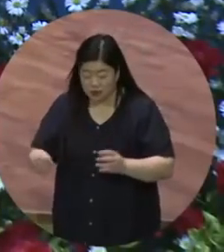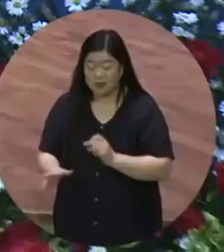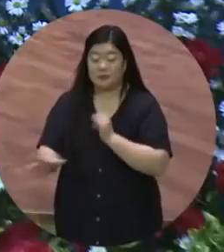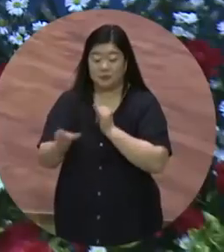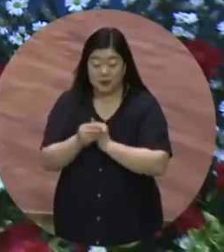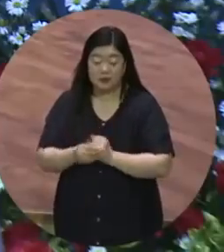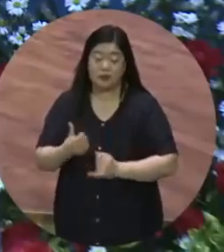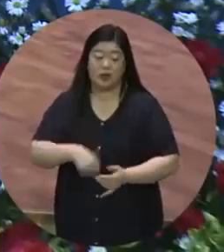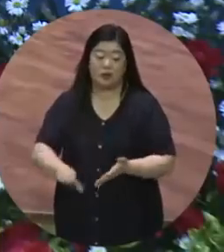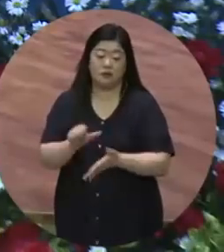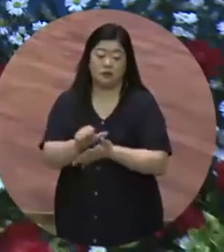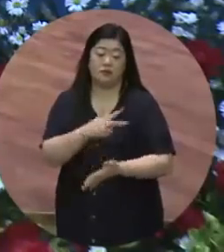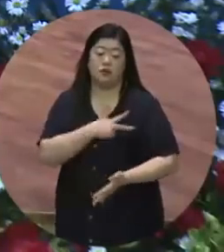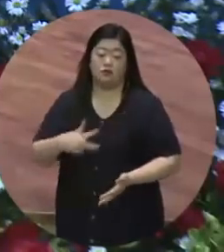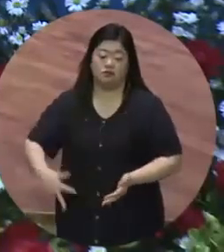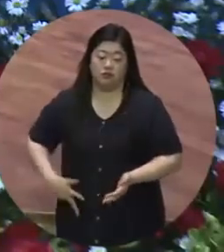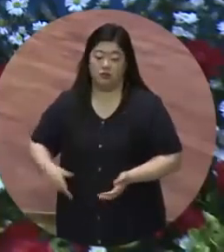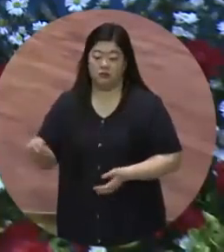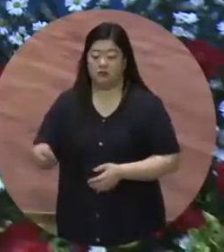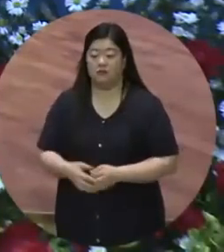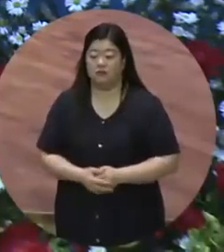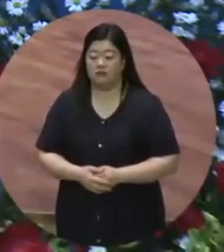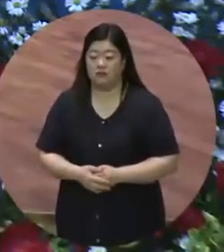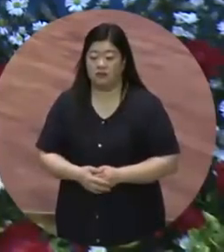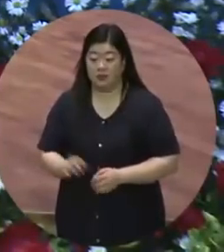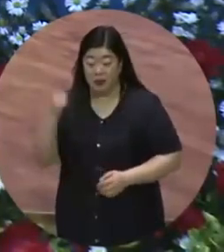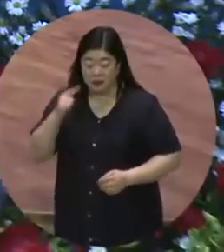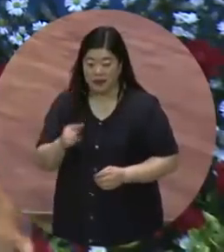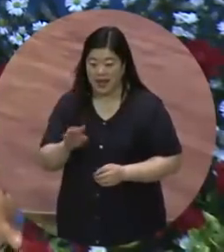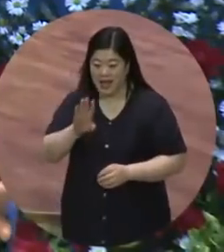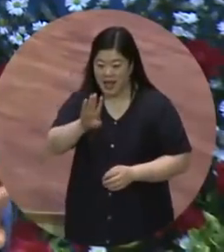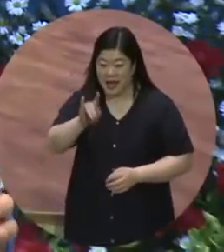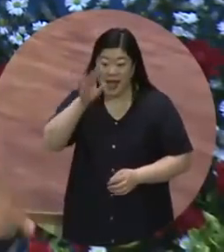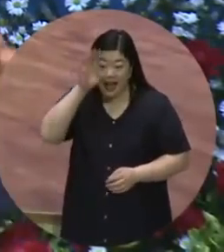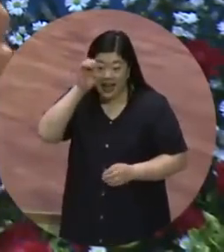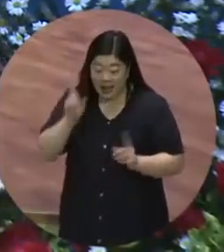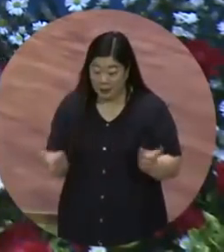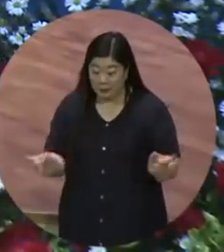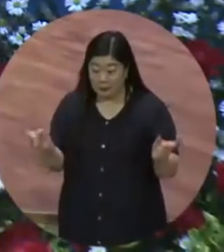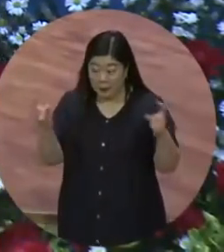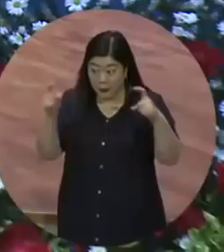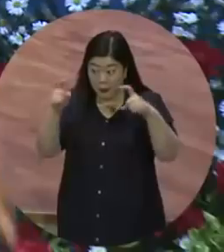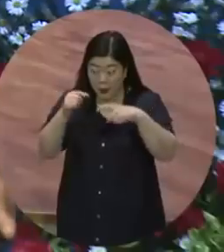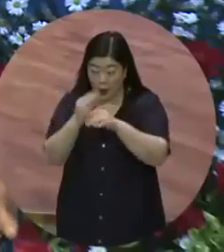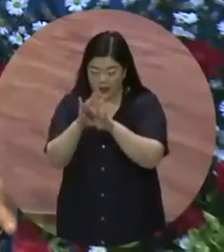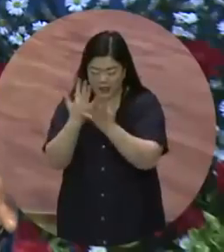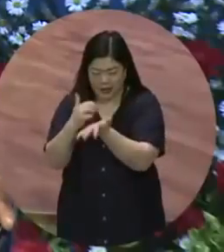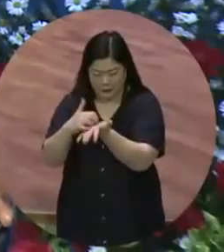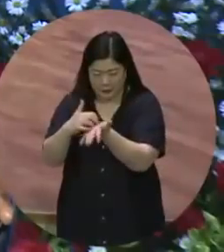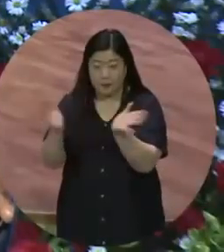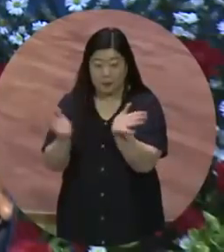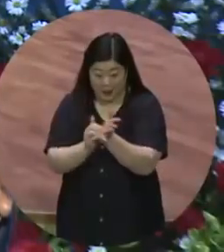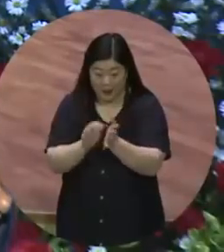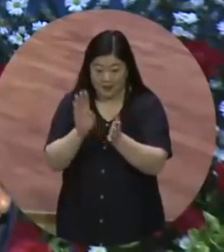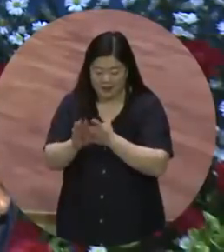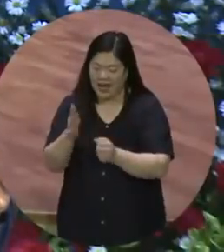벼란 딱 날 맞춰가지고 기도 미리 준비해가지고 하나님 앞에